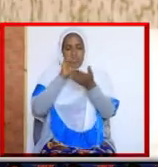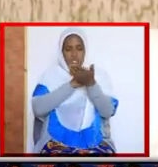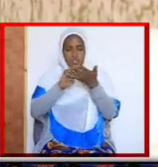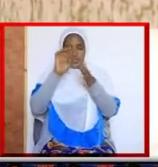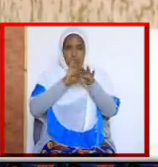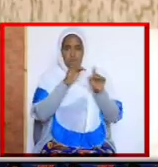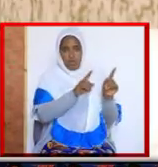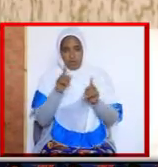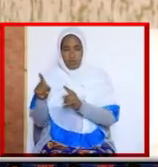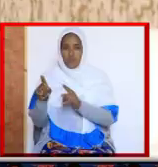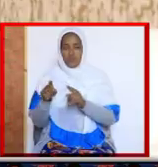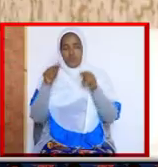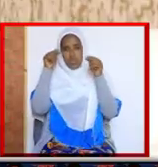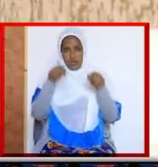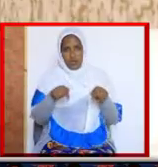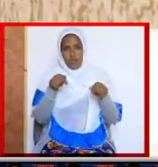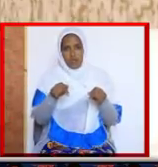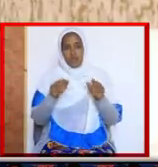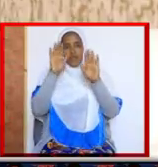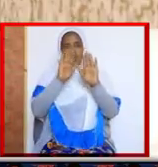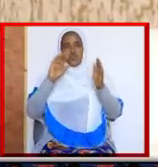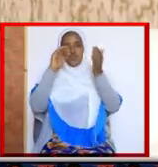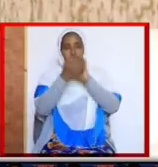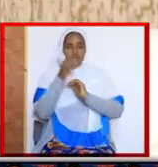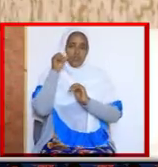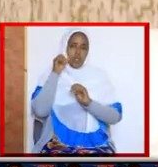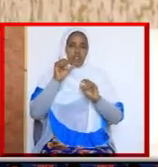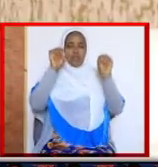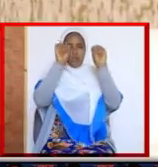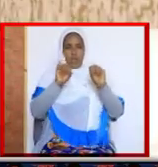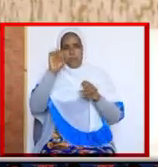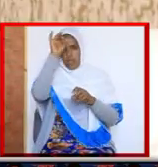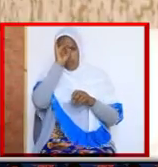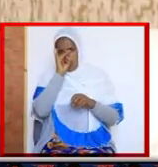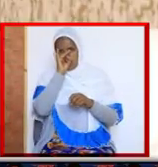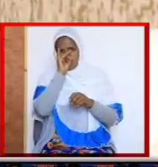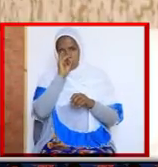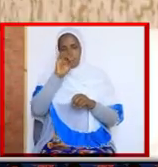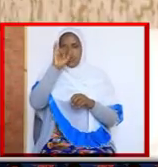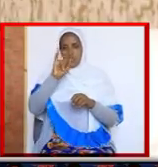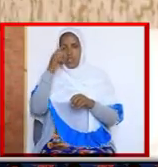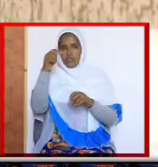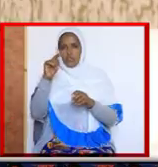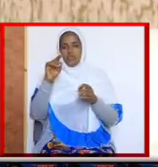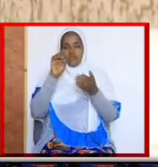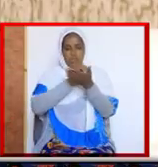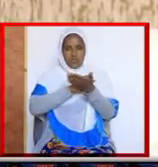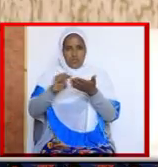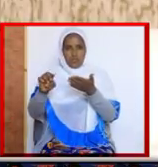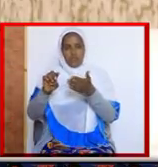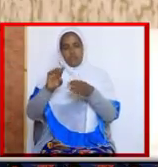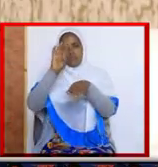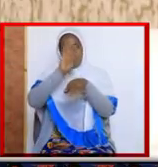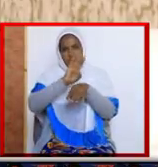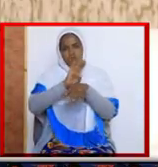ላይ ደግሞ ዛሬ እሁድ ሲሆን ትናንት ቅዳሜ ሊቃውንቱ ዛቲ ዕለት ቅድስት ኢቲ ንትፈሳ